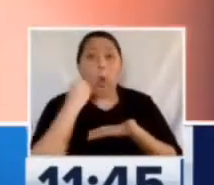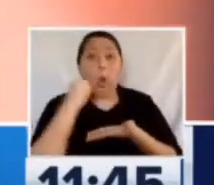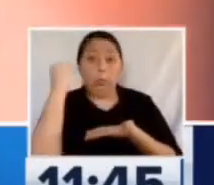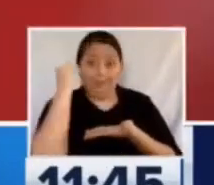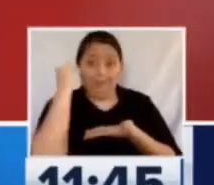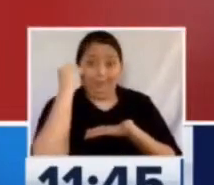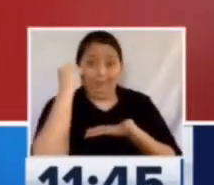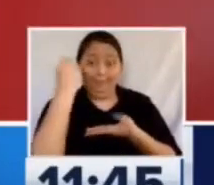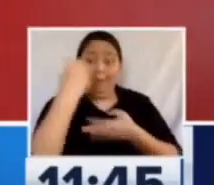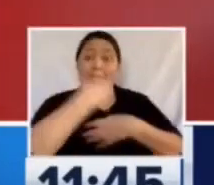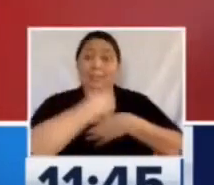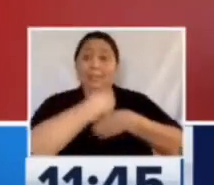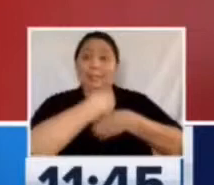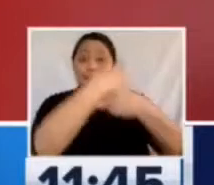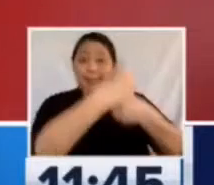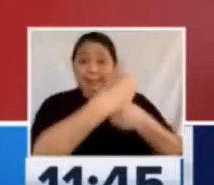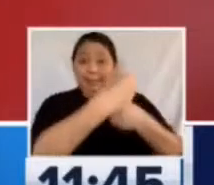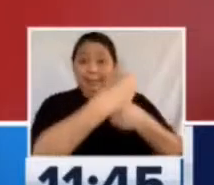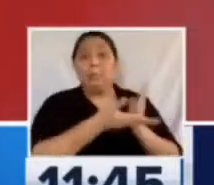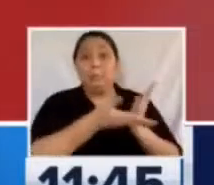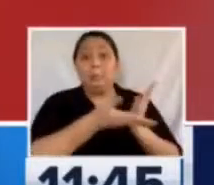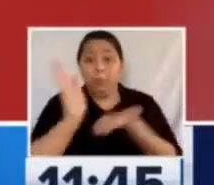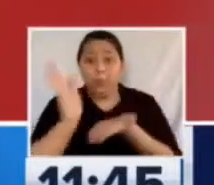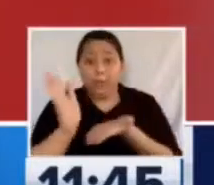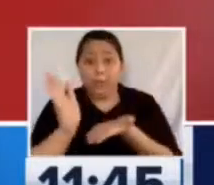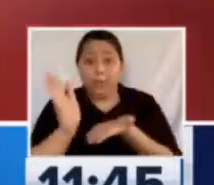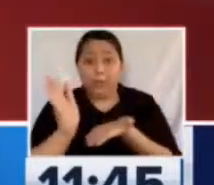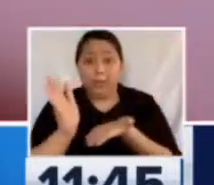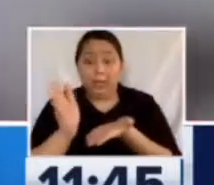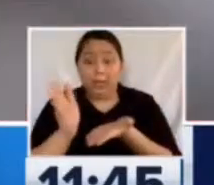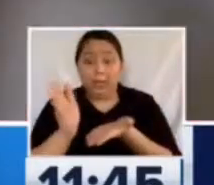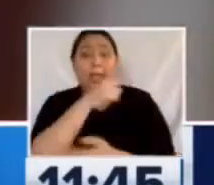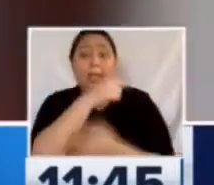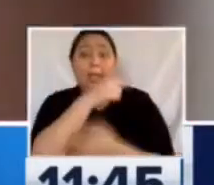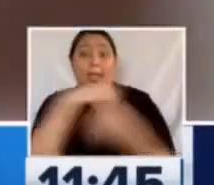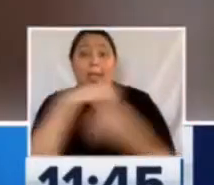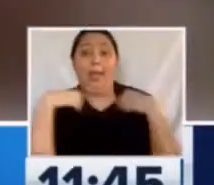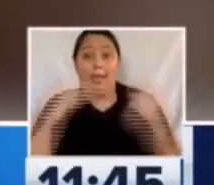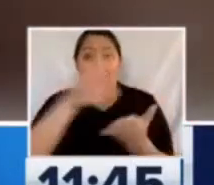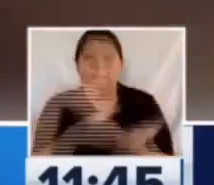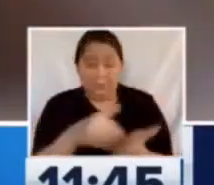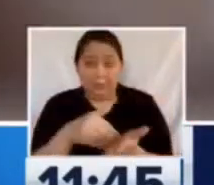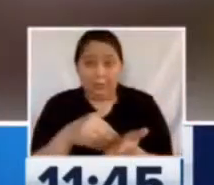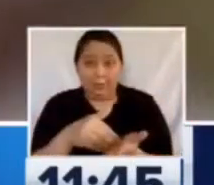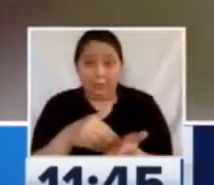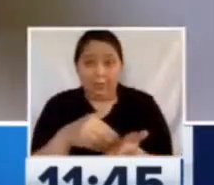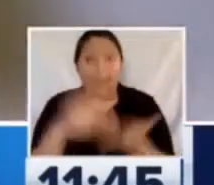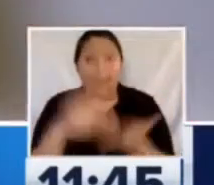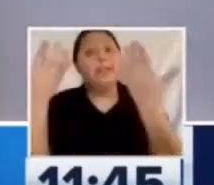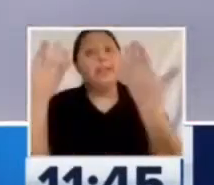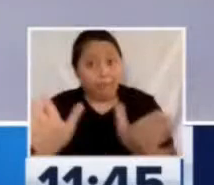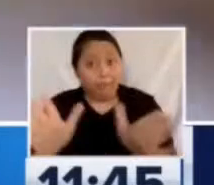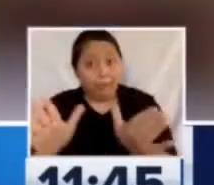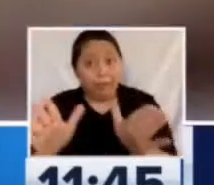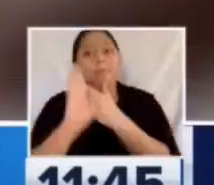Sa ngayon, nakapag-test na siguro tayo ng over 1,000 Taguigueños. Ngunit nagsimula tayo